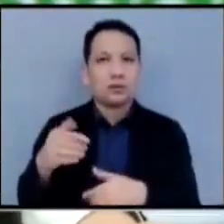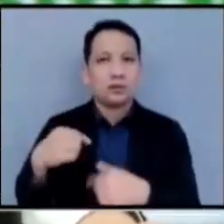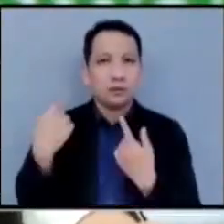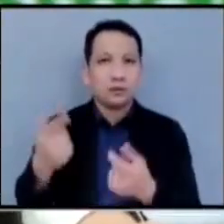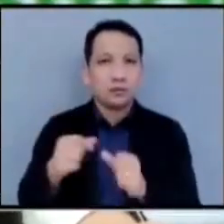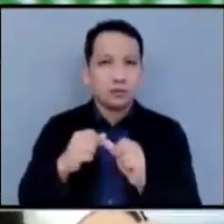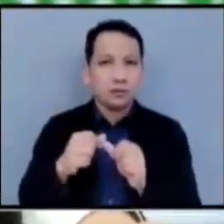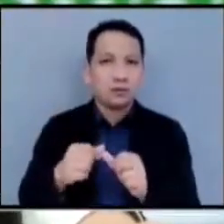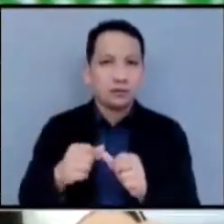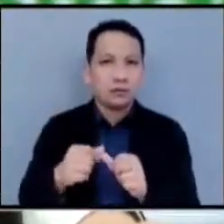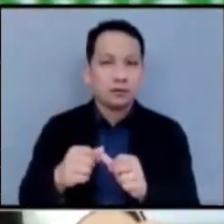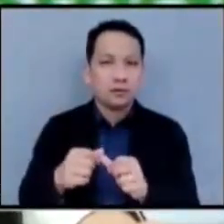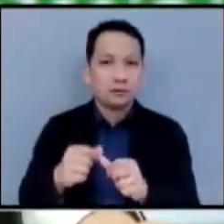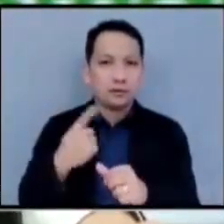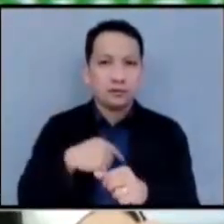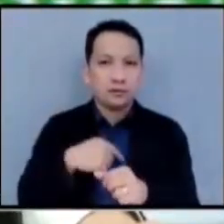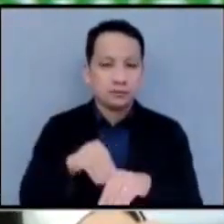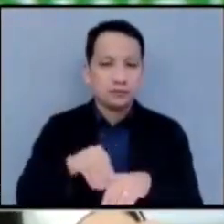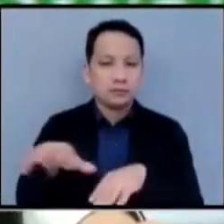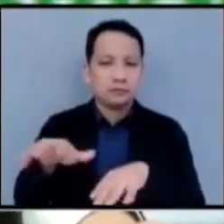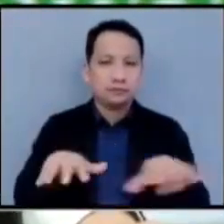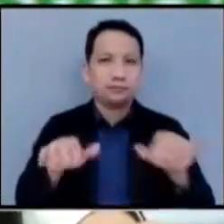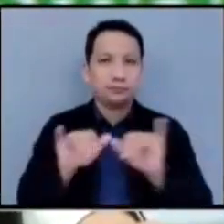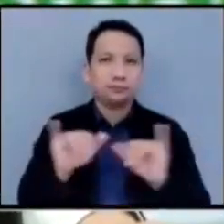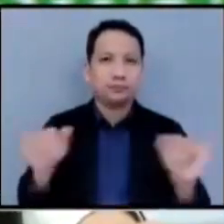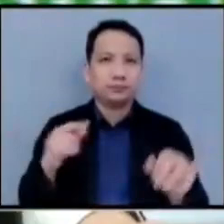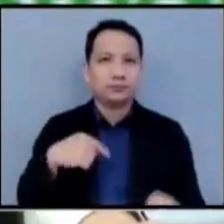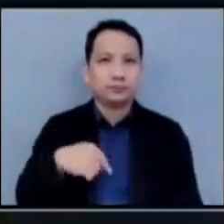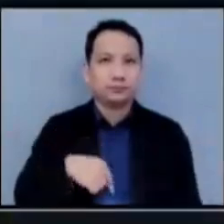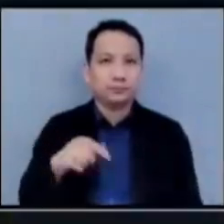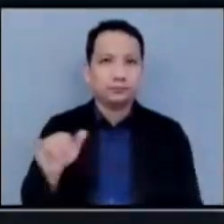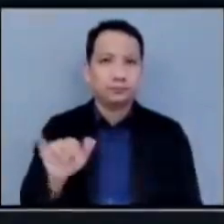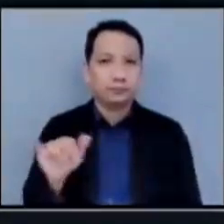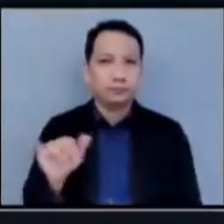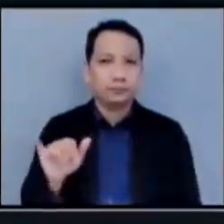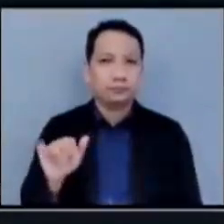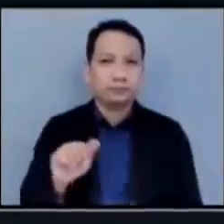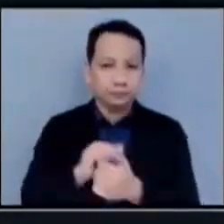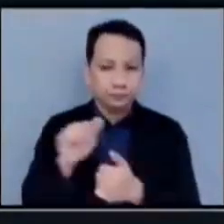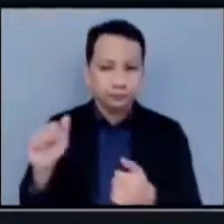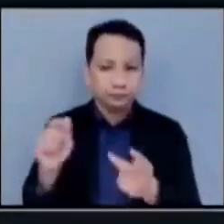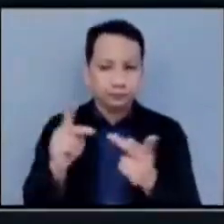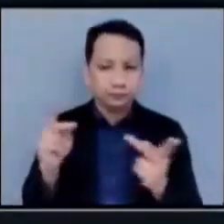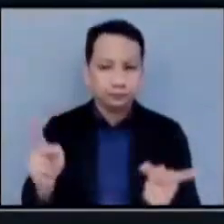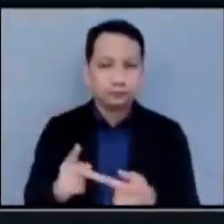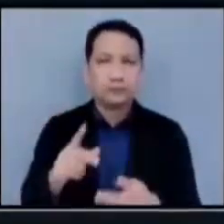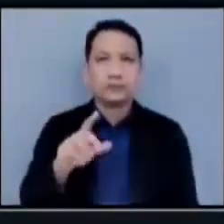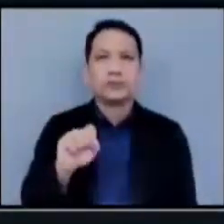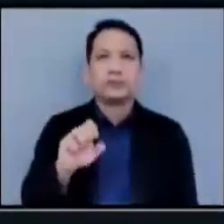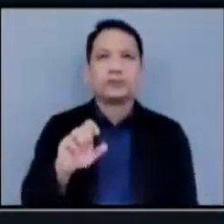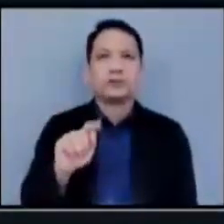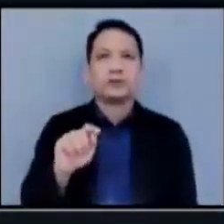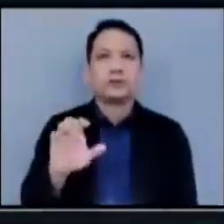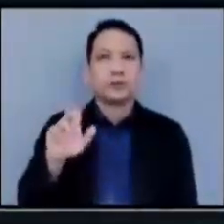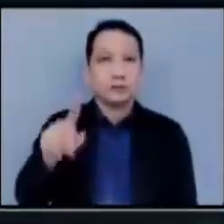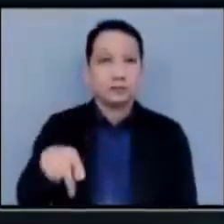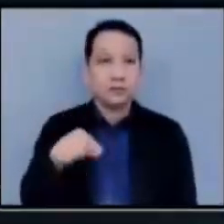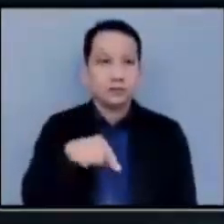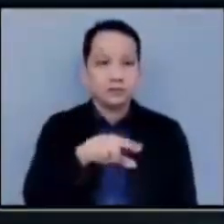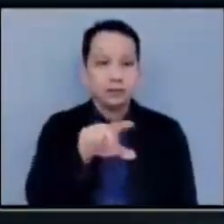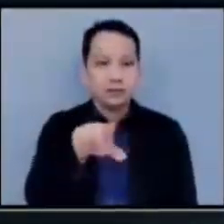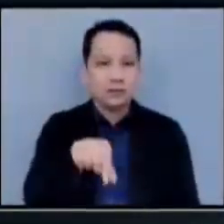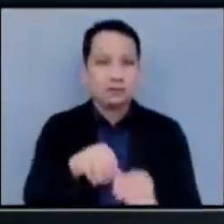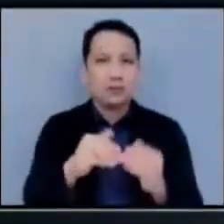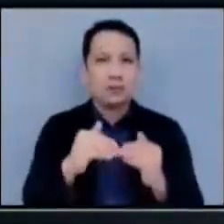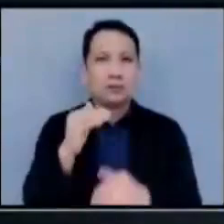for a rollout. And ganun din po, pati po dito sa mga remote areas. Ang setup, mayroong booth ang bawat telco sa itinakdang SIM